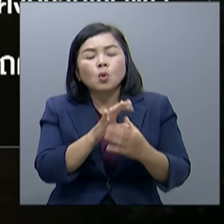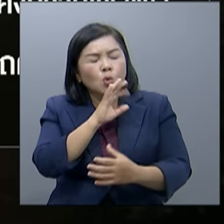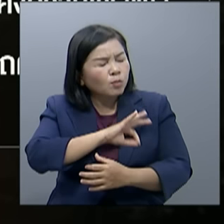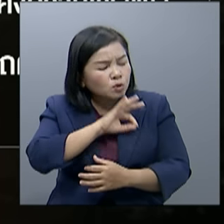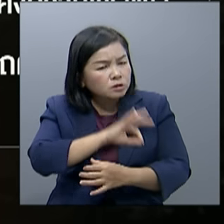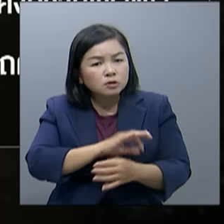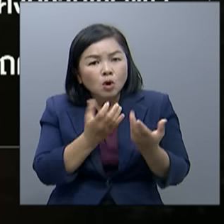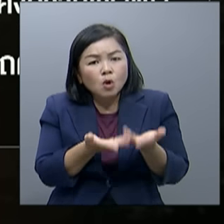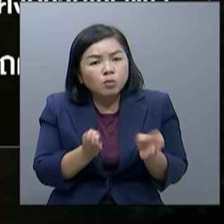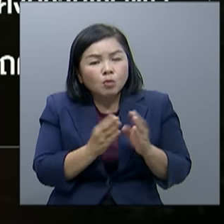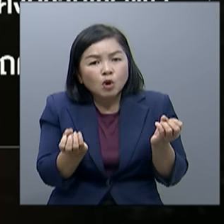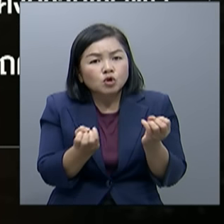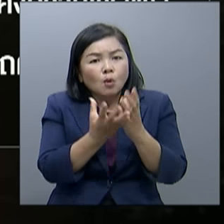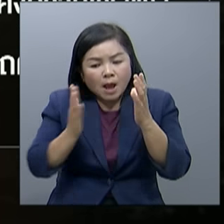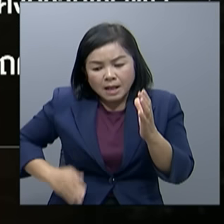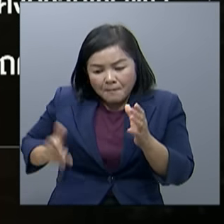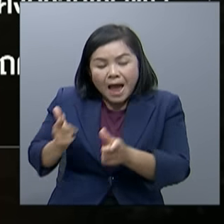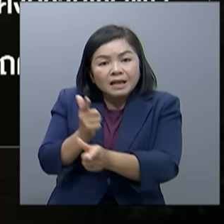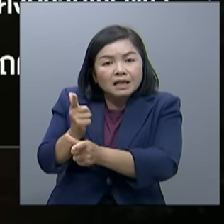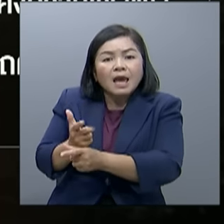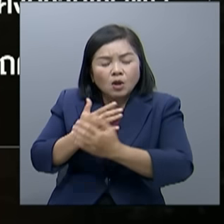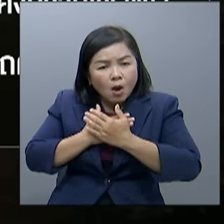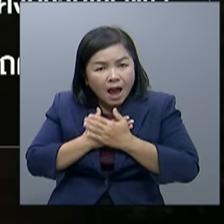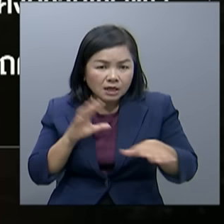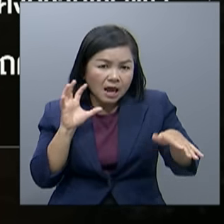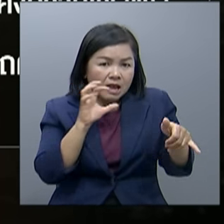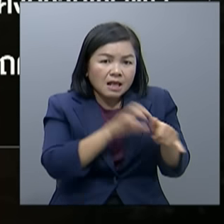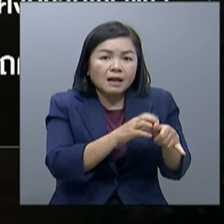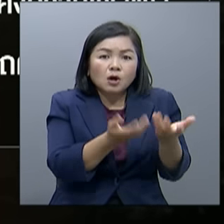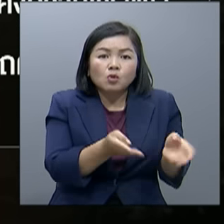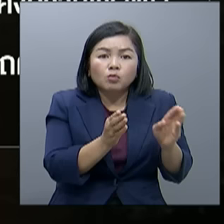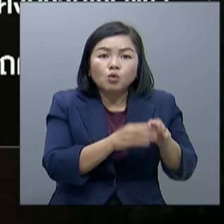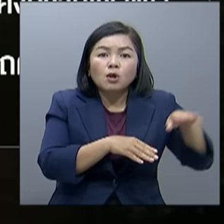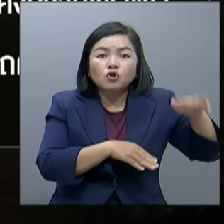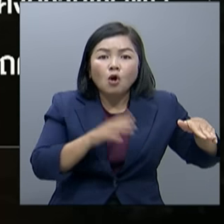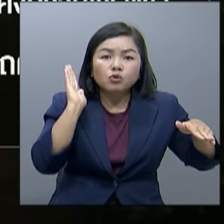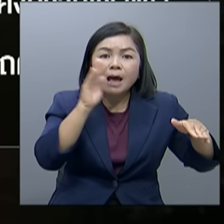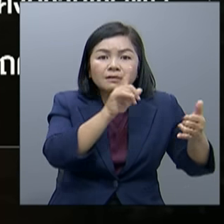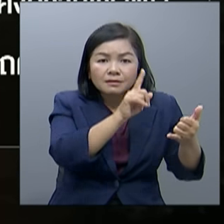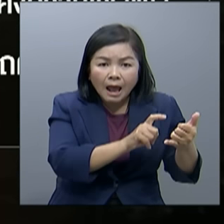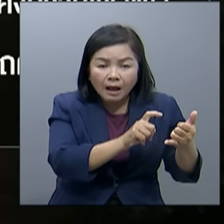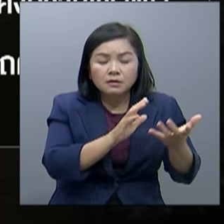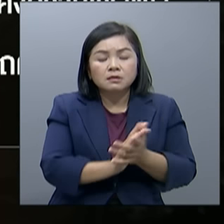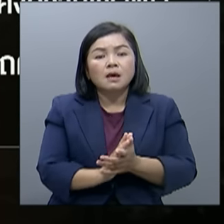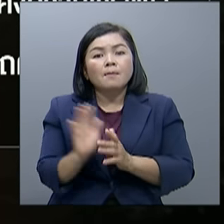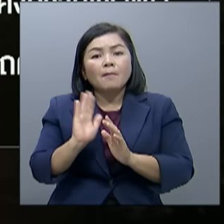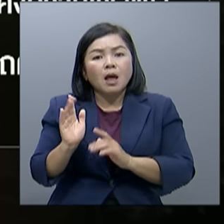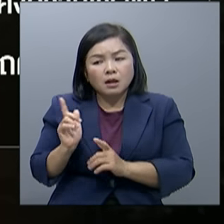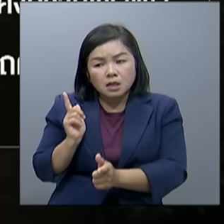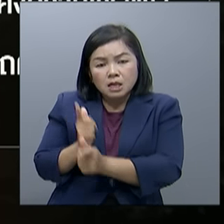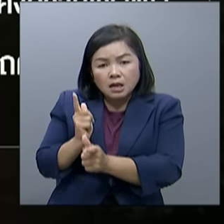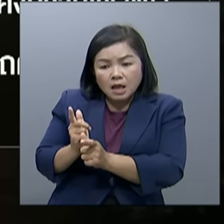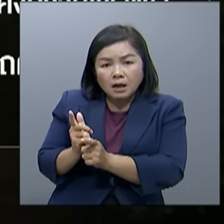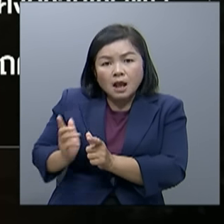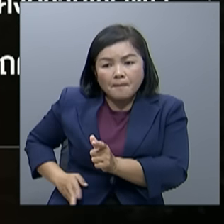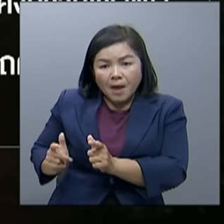ใจของคนในครอบครัวค่ะเพราะว่าสุนัขที่เลี้ยงทำให้คนในครอบครัวเสียชีวิตสิ่งที่น่าสนใจก็คือสุนัขทั้ง 3ตัวจะ